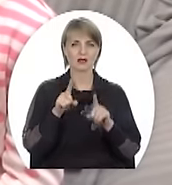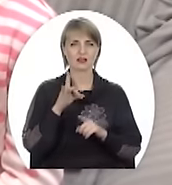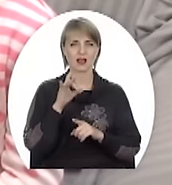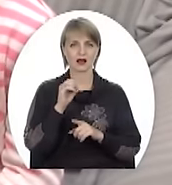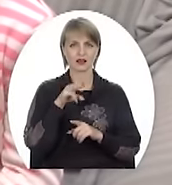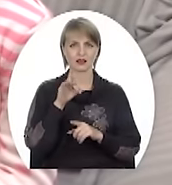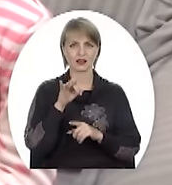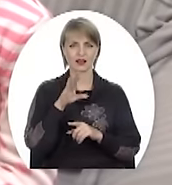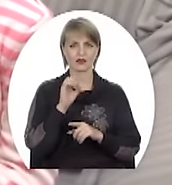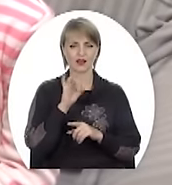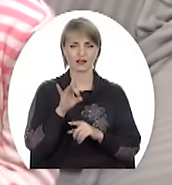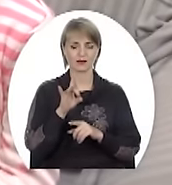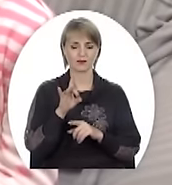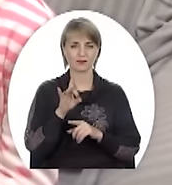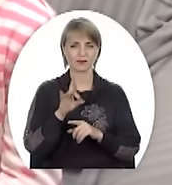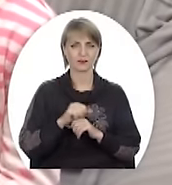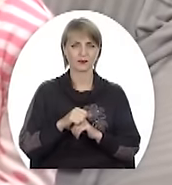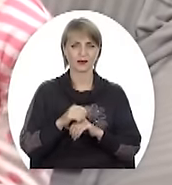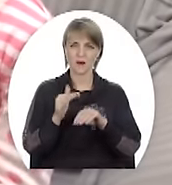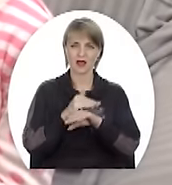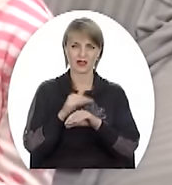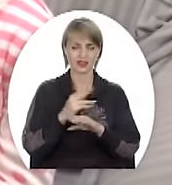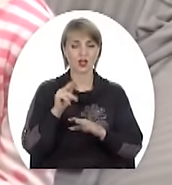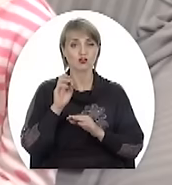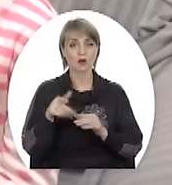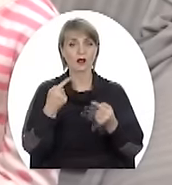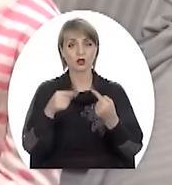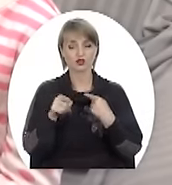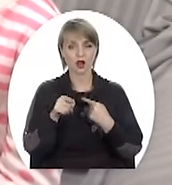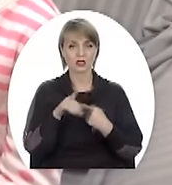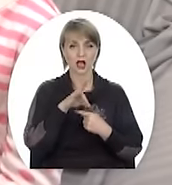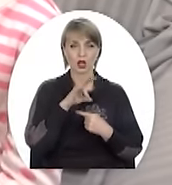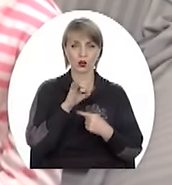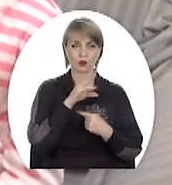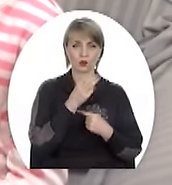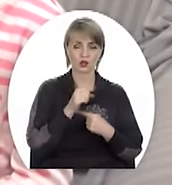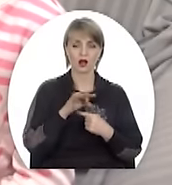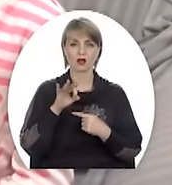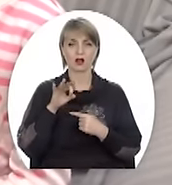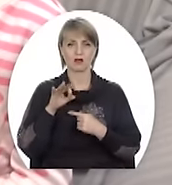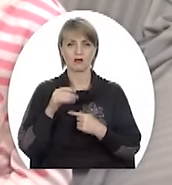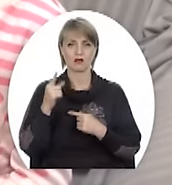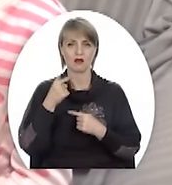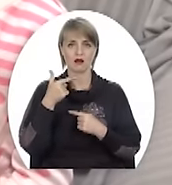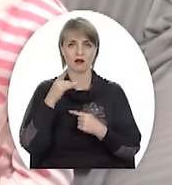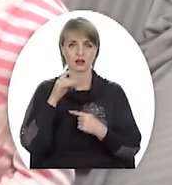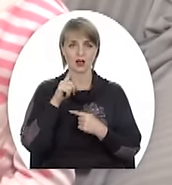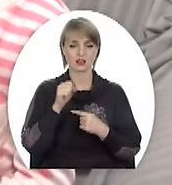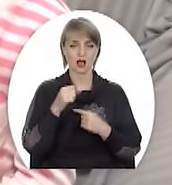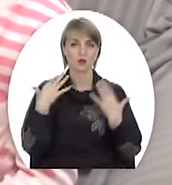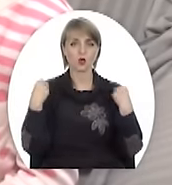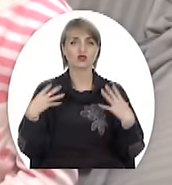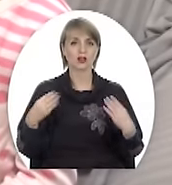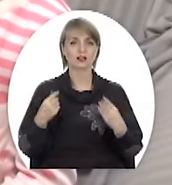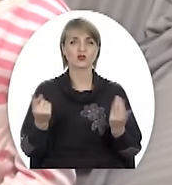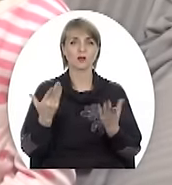Золотистый ретривер. Молодец. А чем отличается Нюша от грозы?